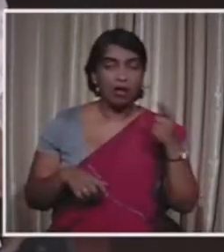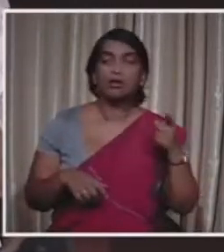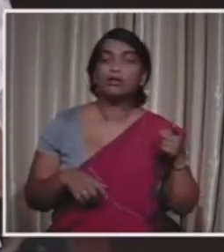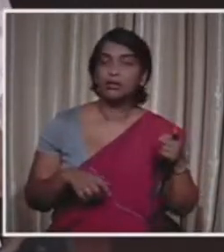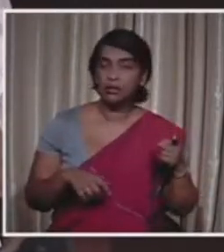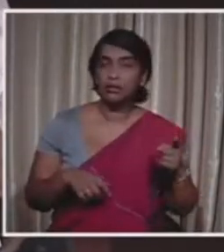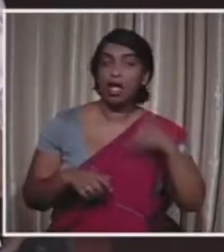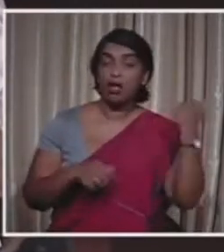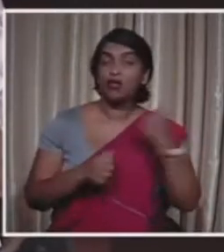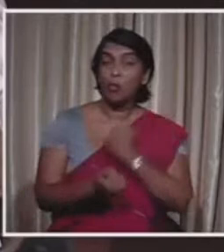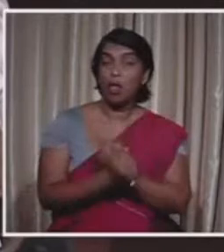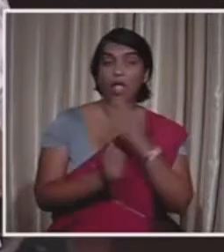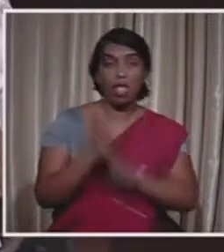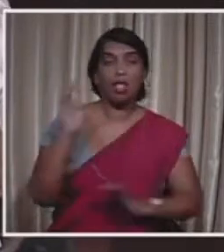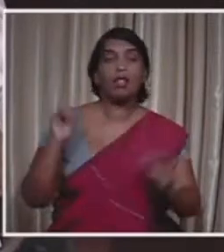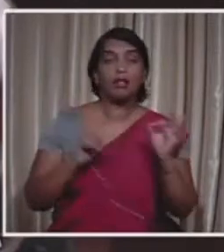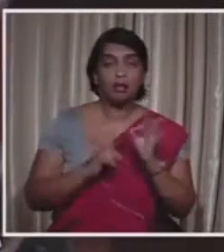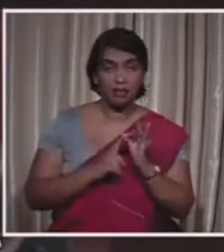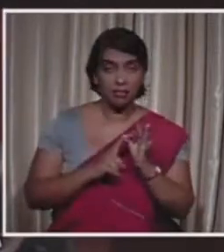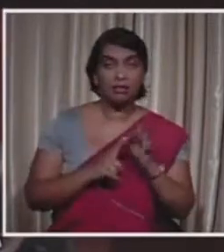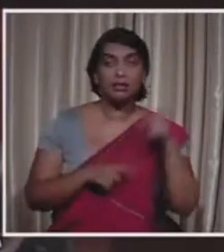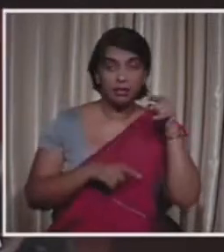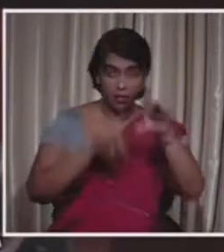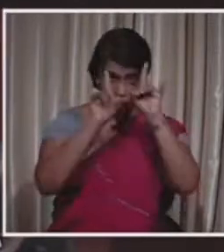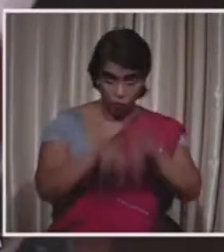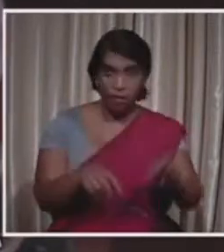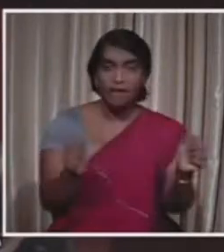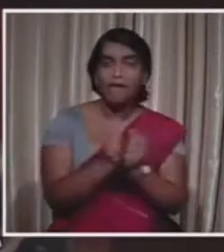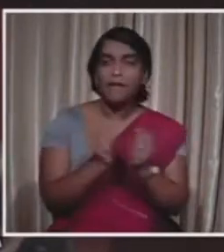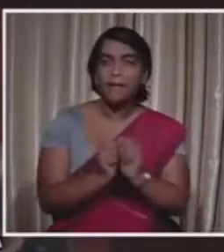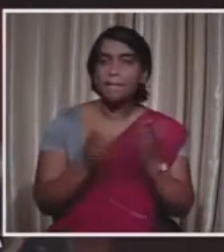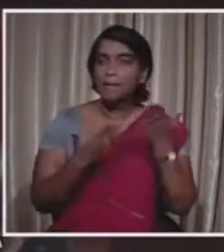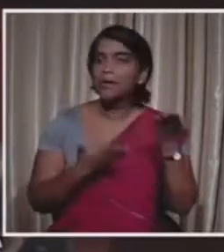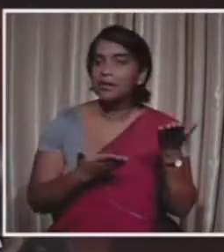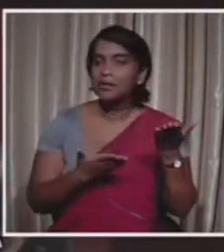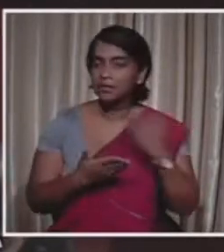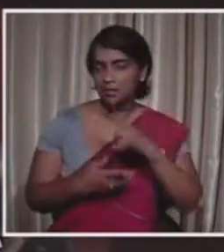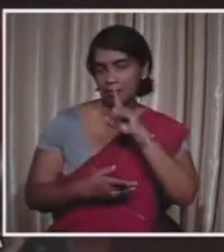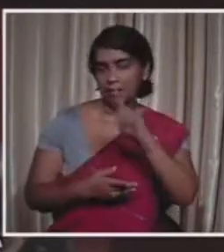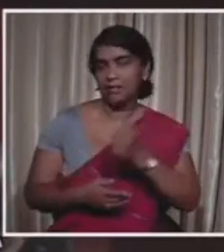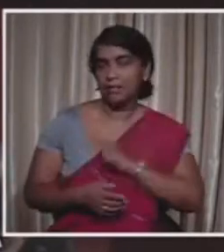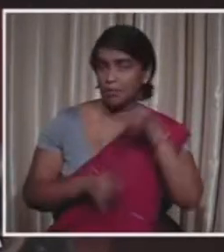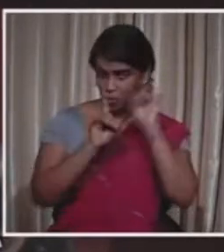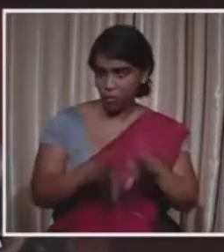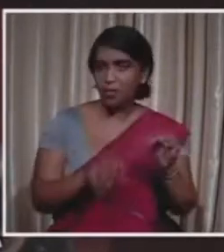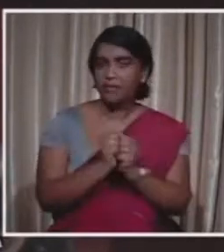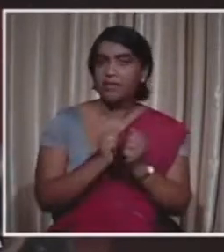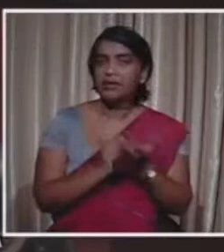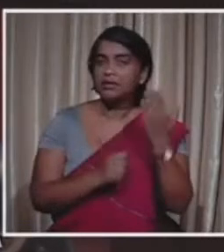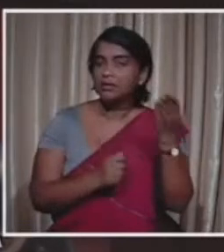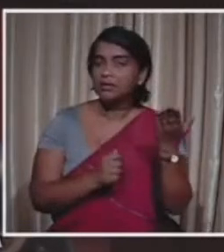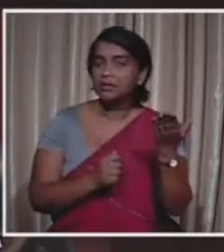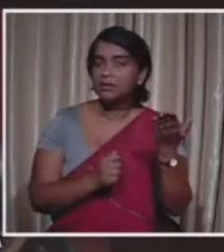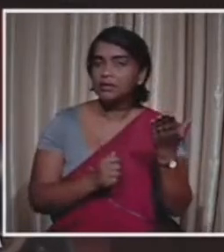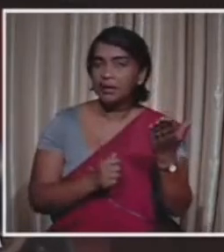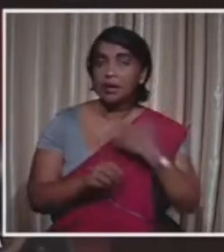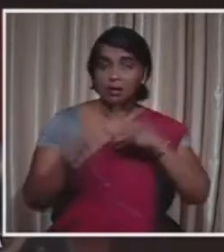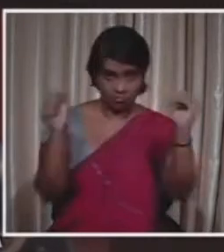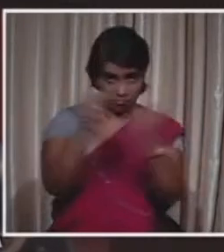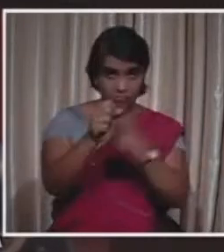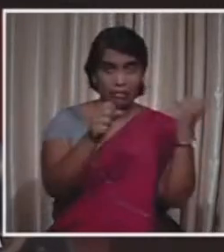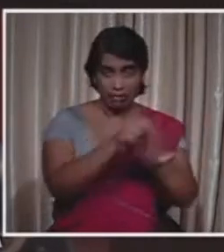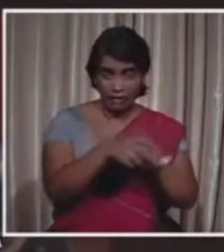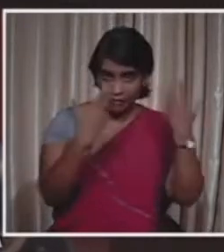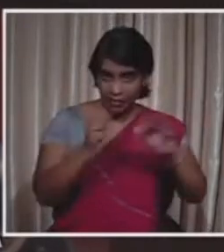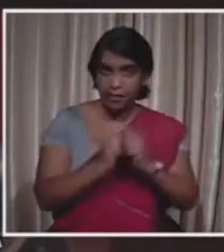අලුත් පොලිස් ඇමති මෙහෙමද වැඩල්ලුවේ කියලා මම අහන්න කැමති මෙහෙමද වැඩ පටන් ගත්තේ මිනි මරලද වැඩ